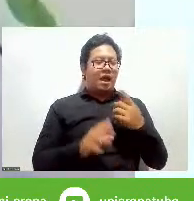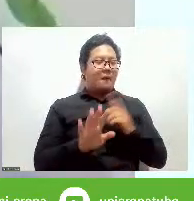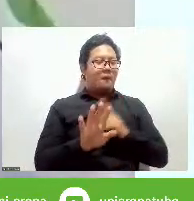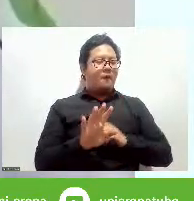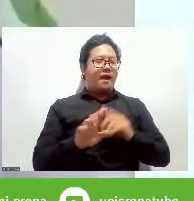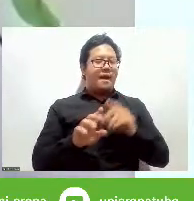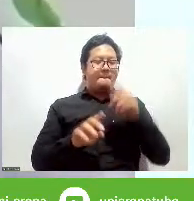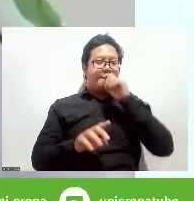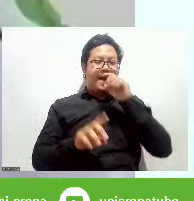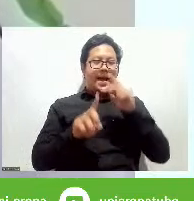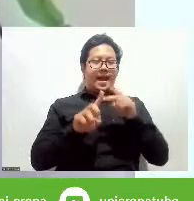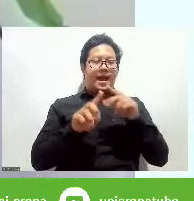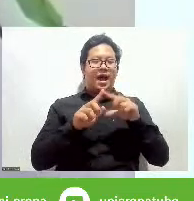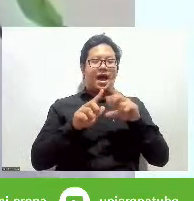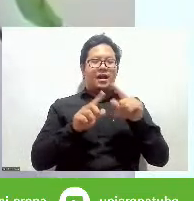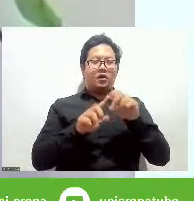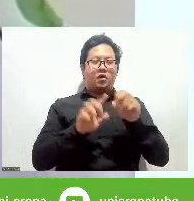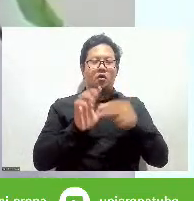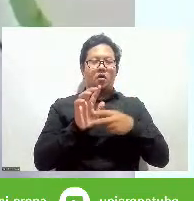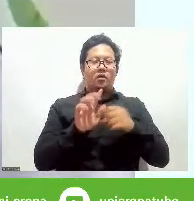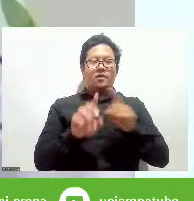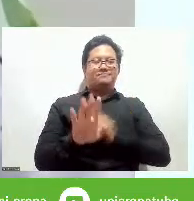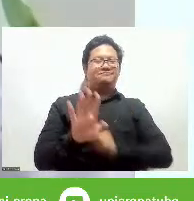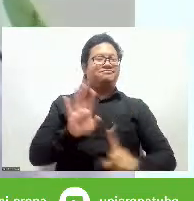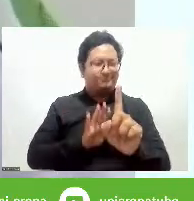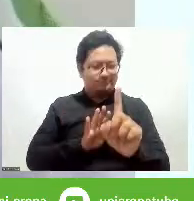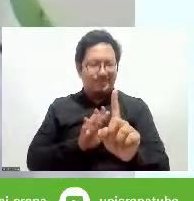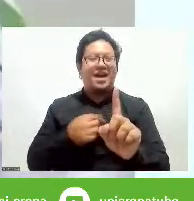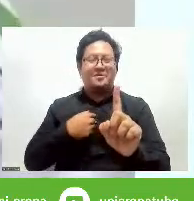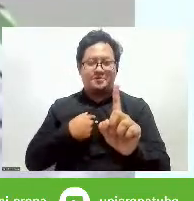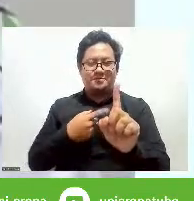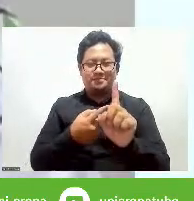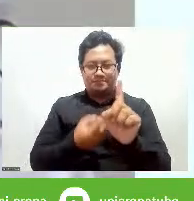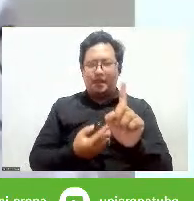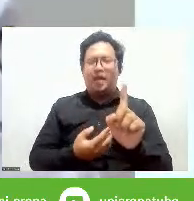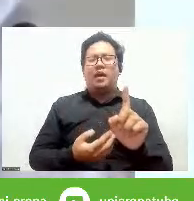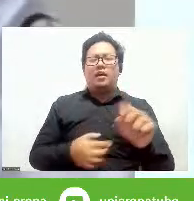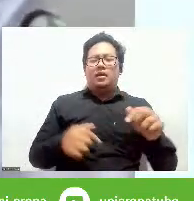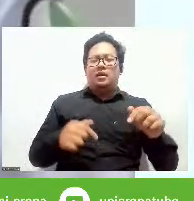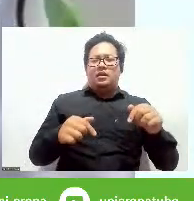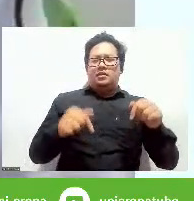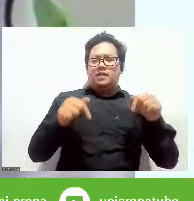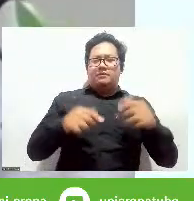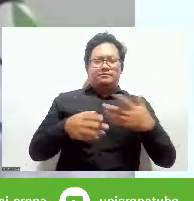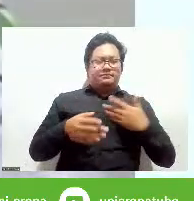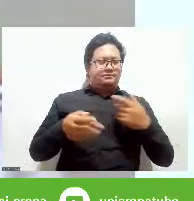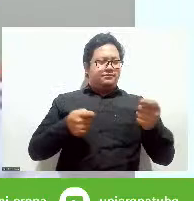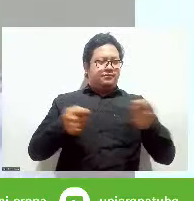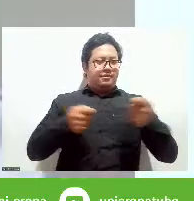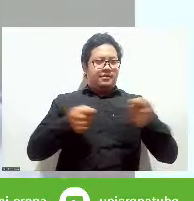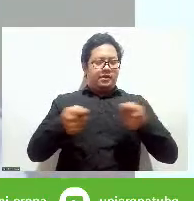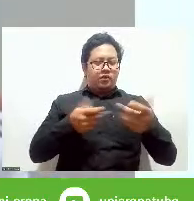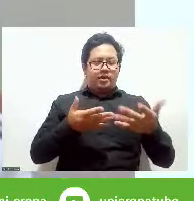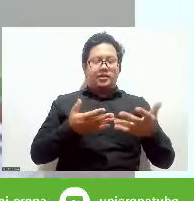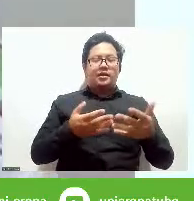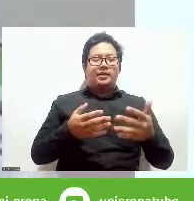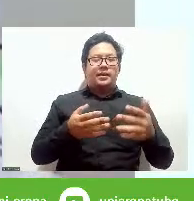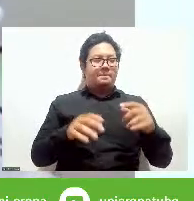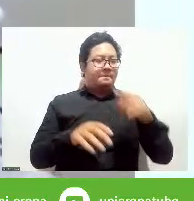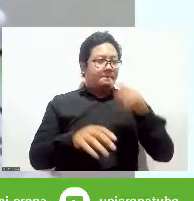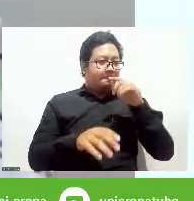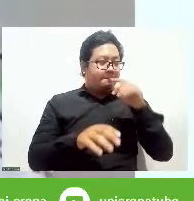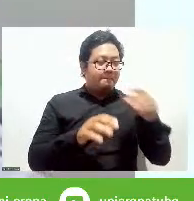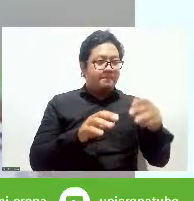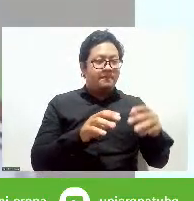ini mesen moderator dan Mbak Nadine karena Pak